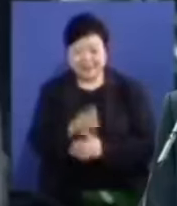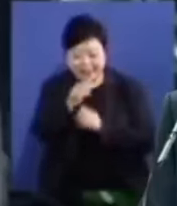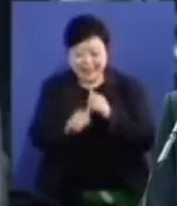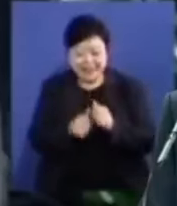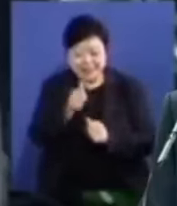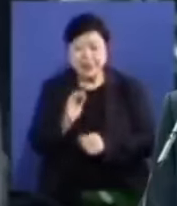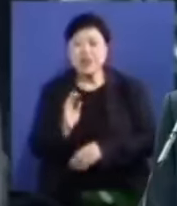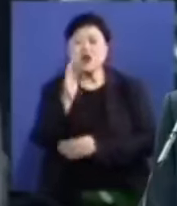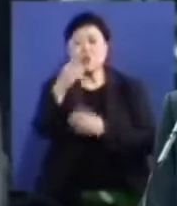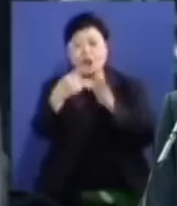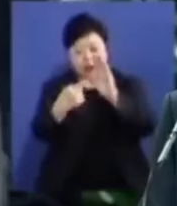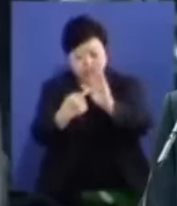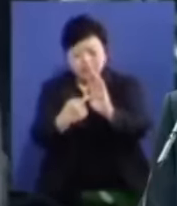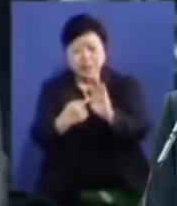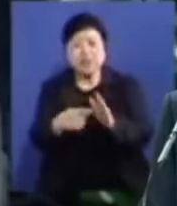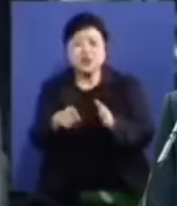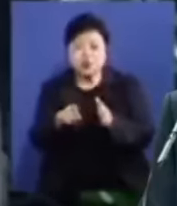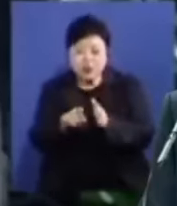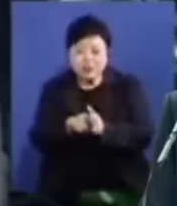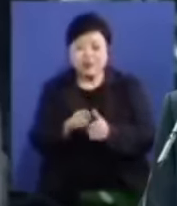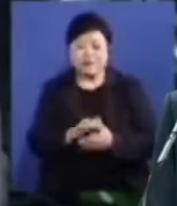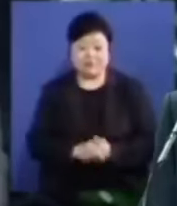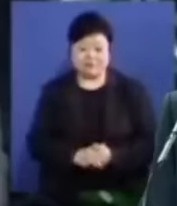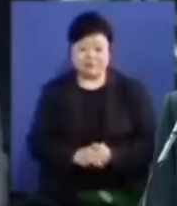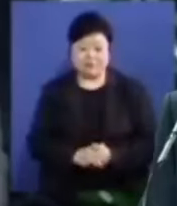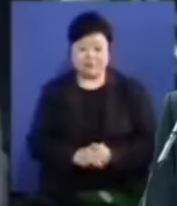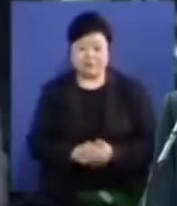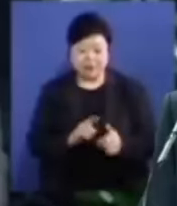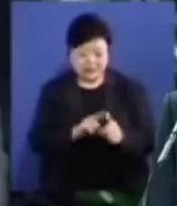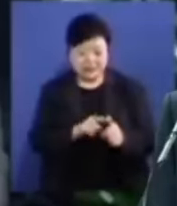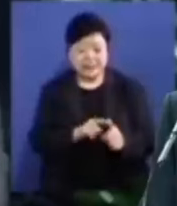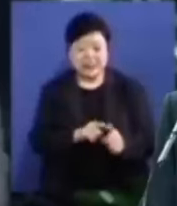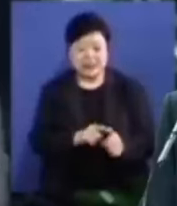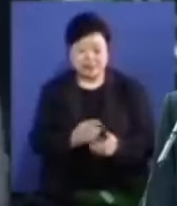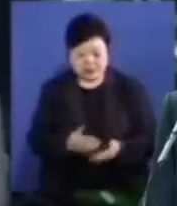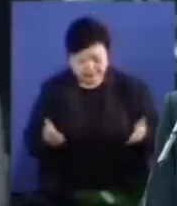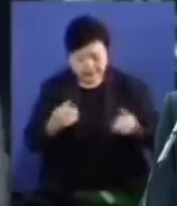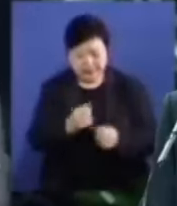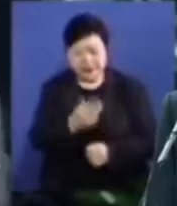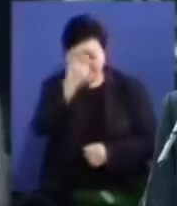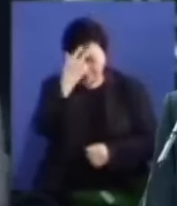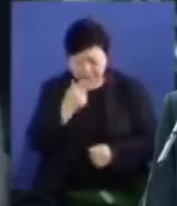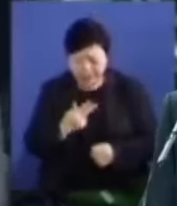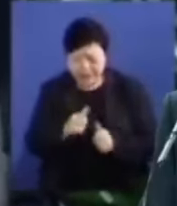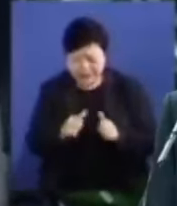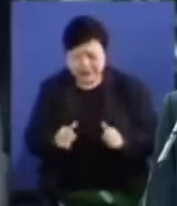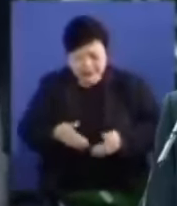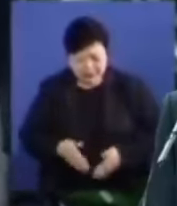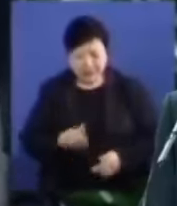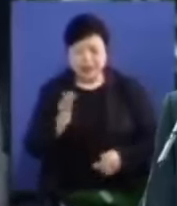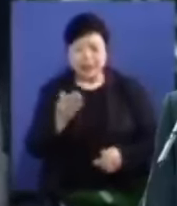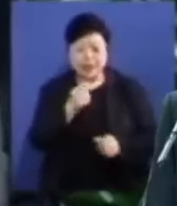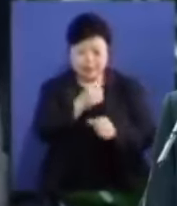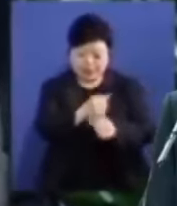하나님의 영광을 나타내기 위해서 이 사람을 그릇으로 삼으신 것입니다. 이 사람은